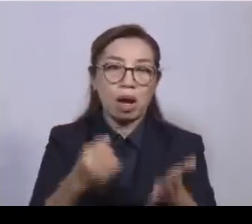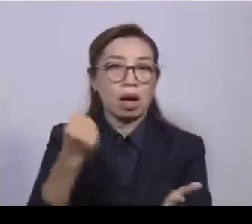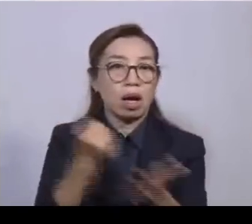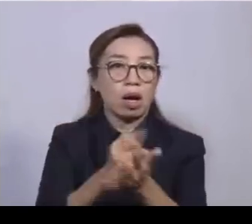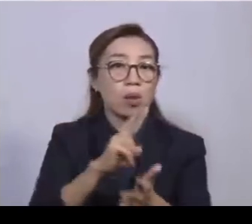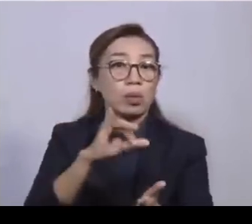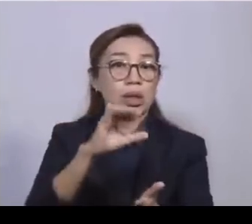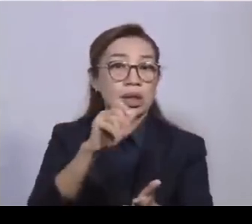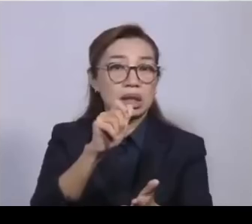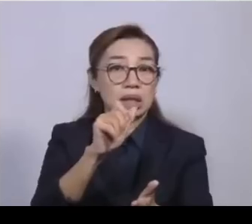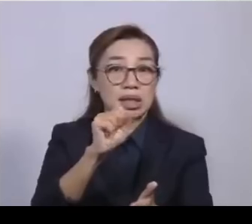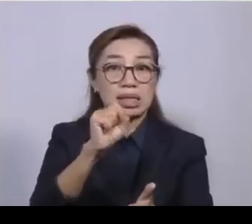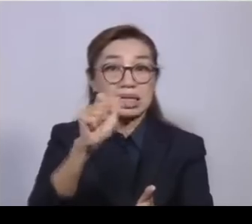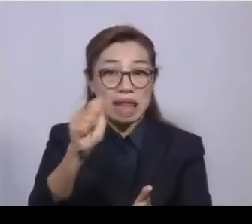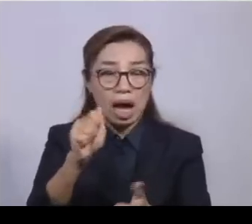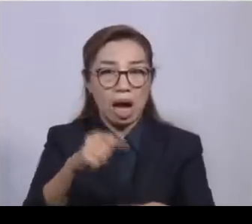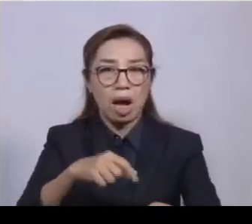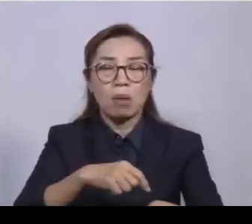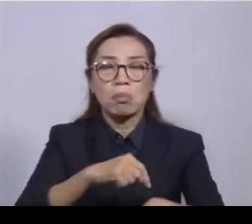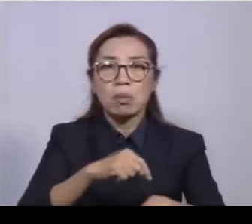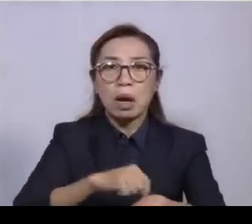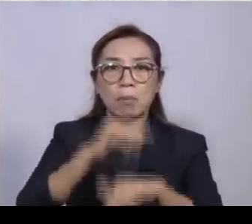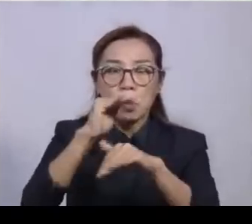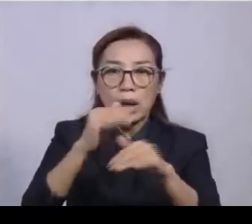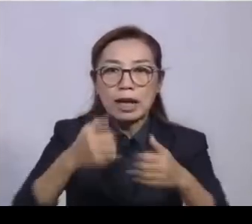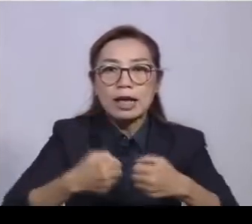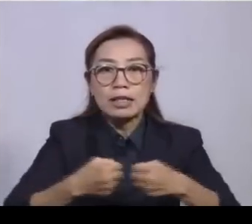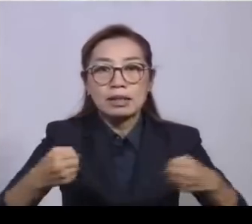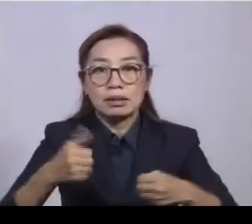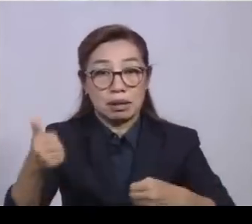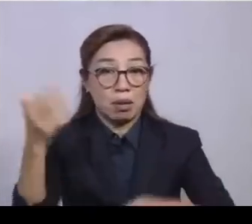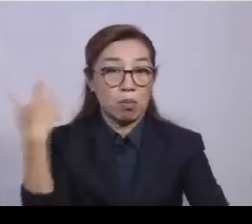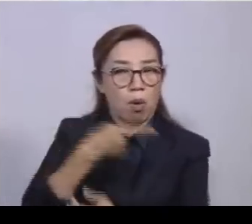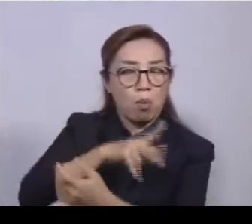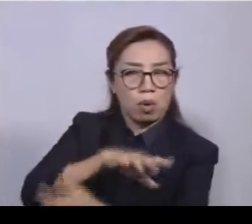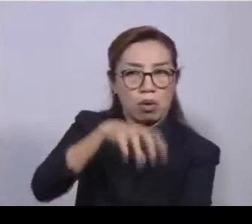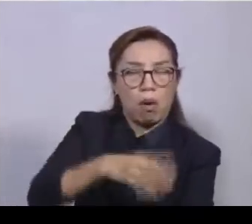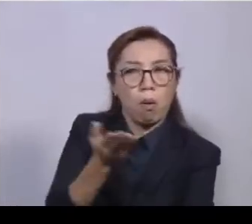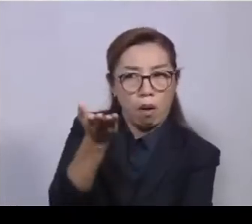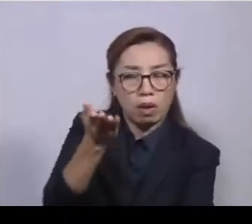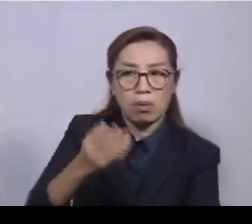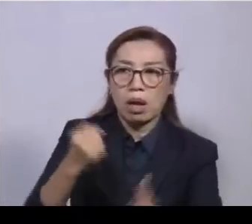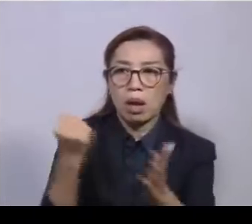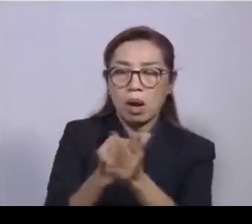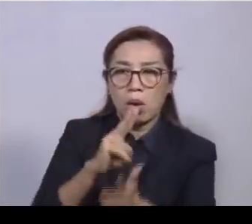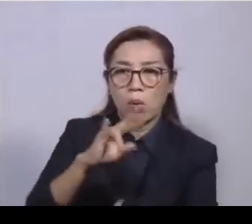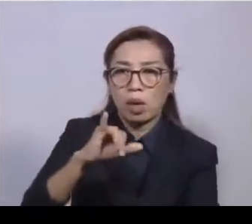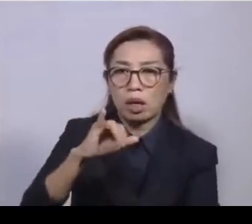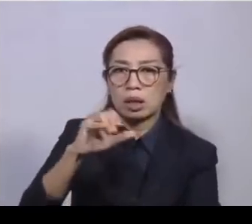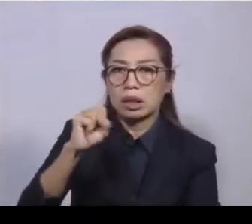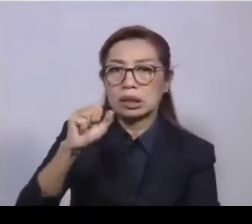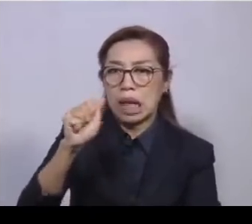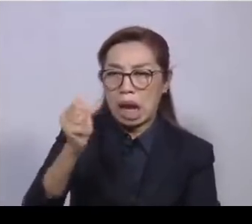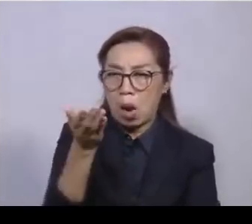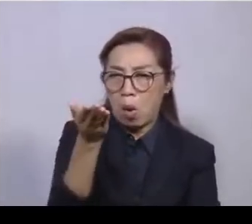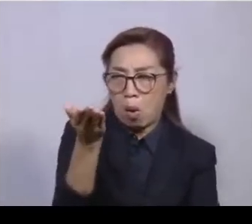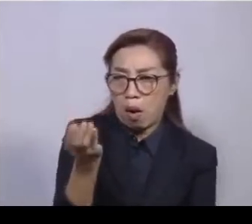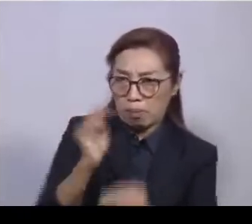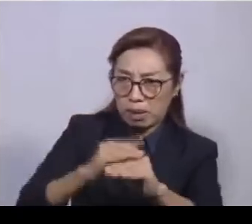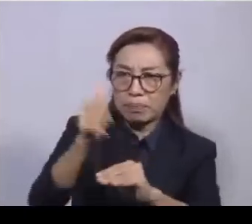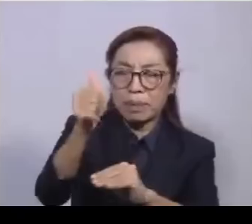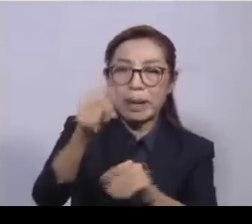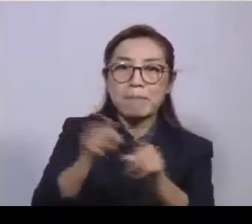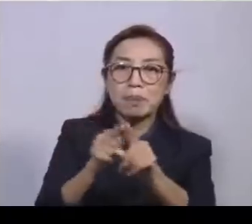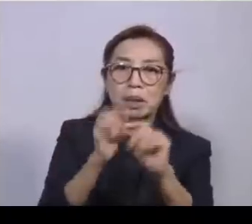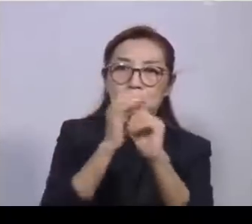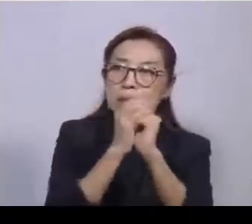เมื่อวานเนี่ยที่ภูเก็ตเขาก็ระบุกับคุณเศรษฐาหรือว่าขอได้ไหมขอขยายระยะเวลาวีซ่าโดยเฉพาะตลาดที่บอกไปก็คือเอ่อ